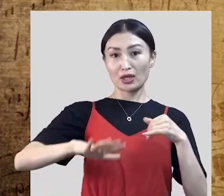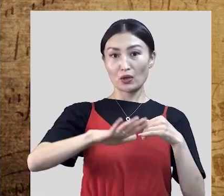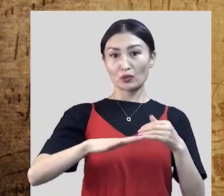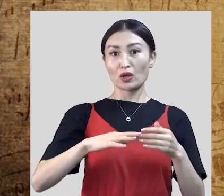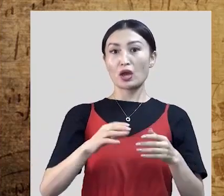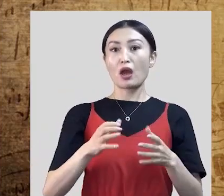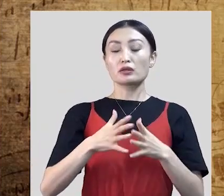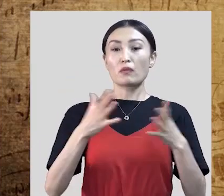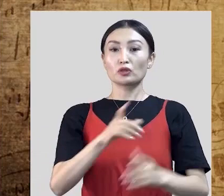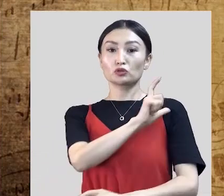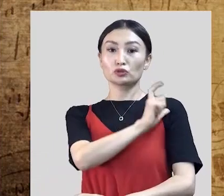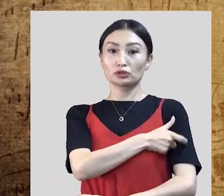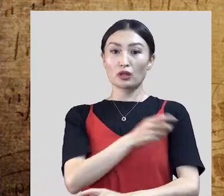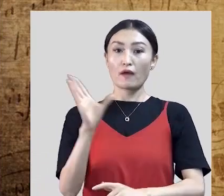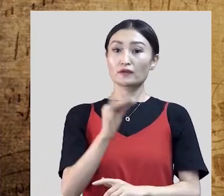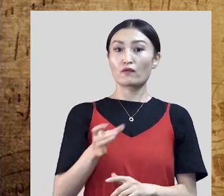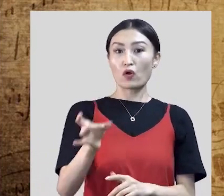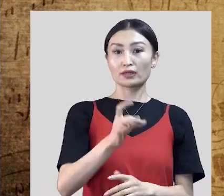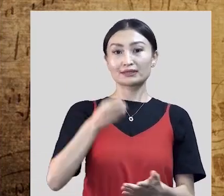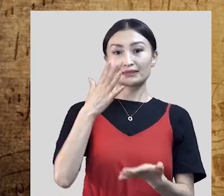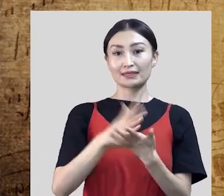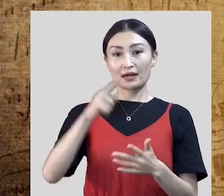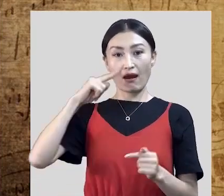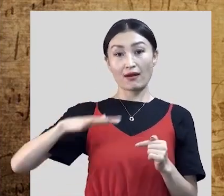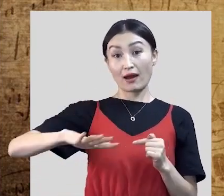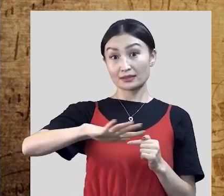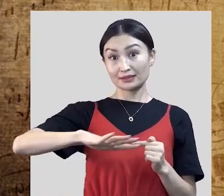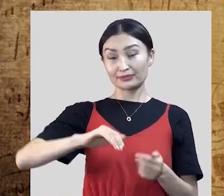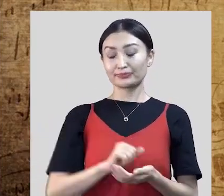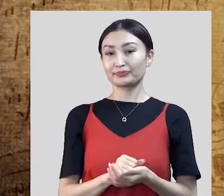стали доминирующей силой всего региона Центральной Азии.